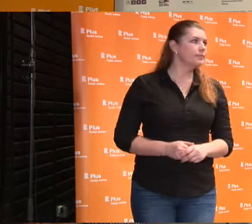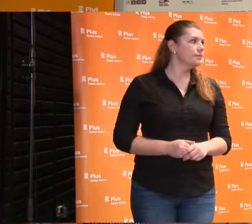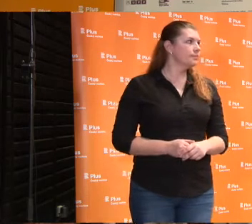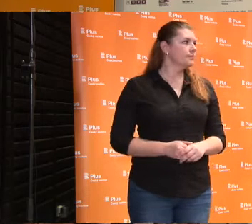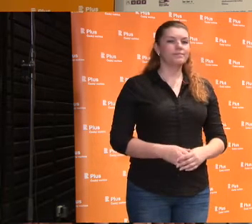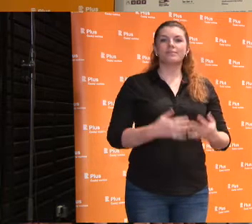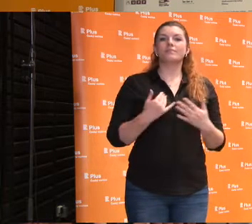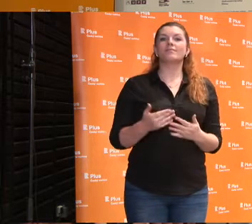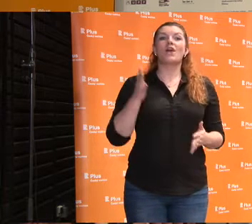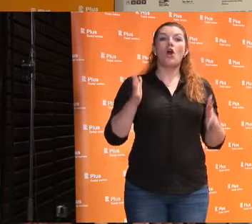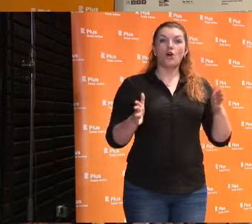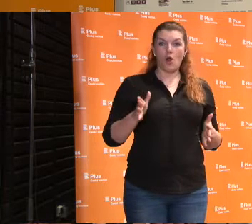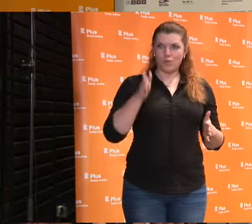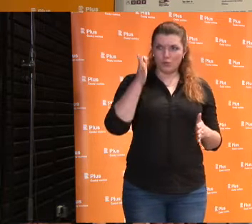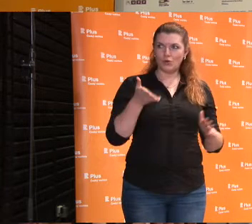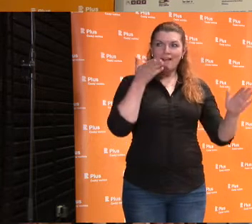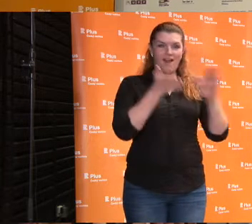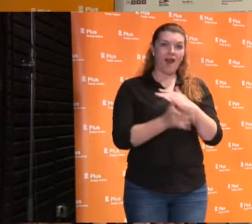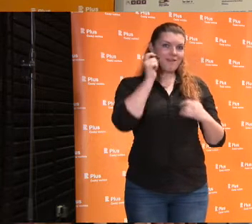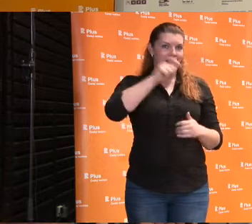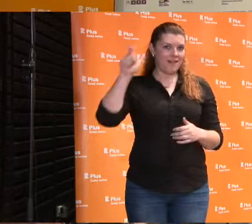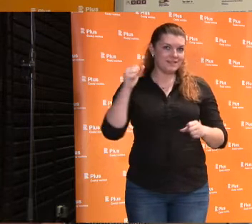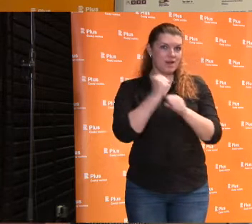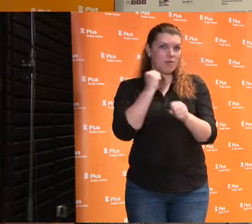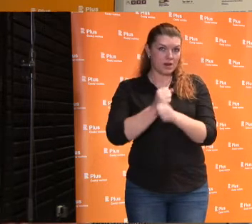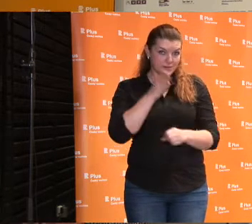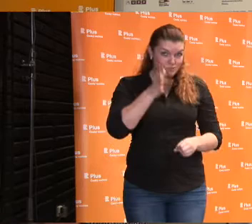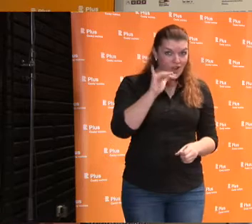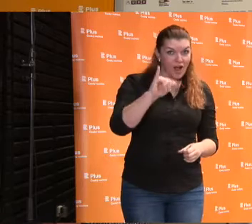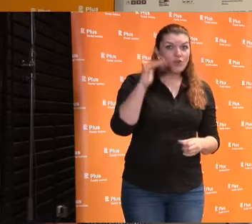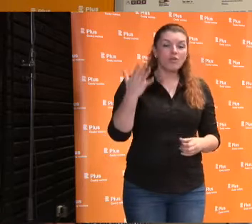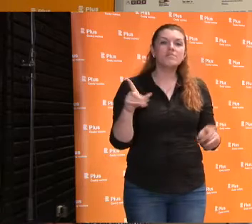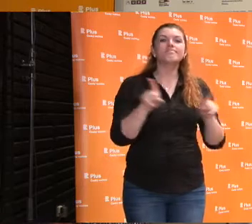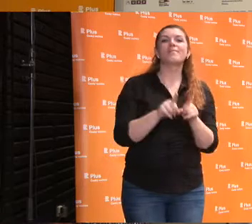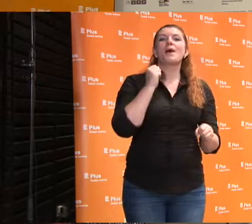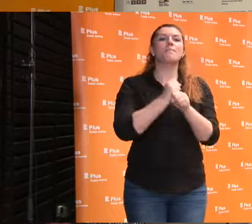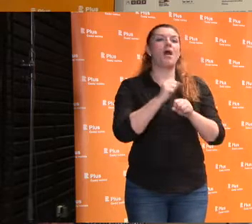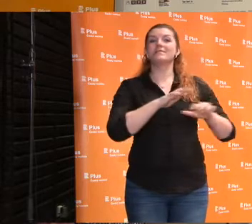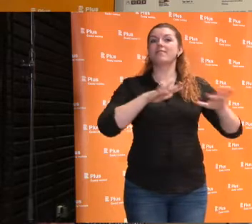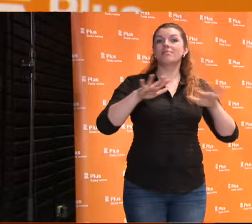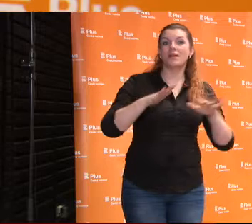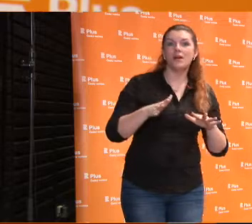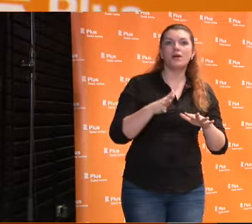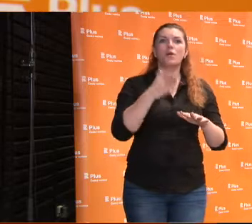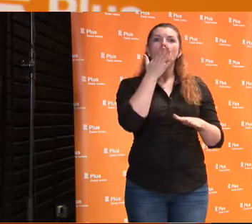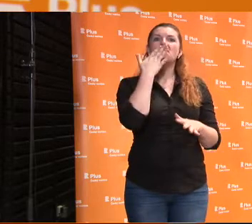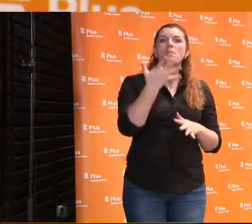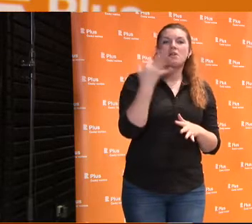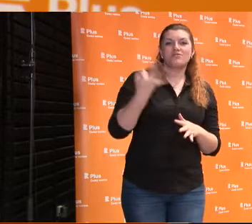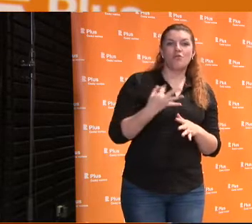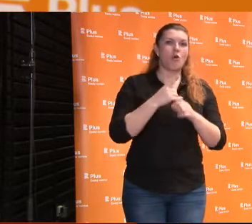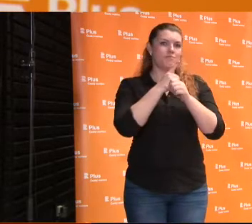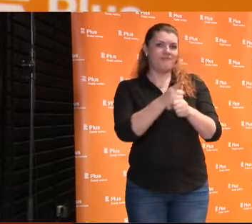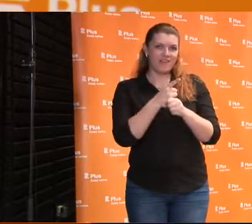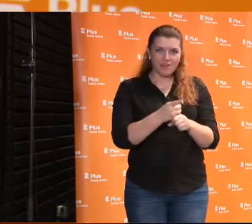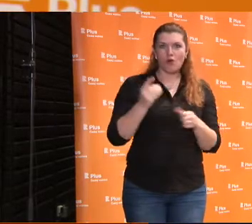Nahradí roboti lidskou práci? Jak promění pracovní trh, jak promění roboti, robotizace a umělá inteligence